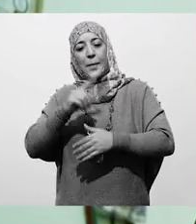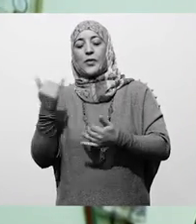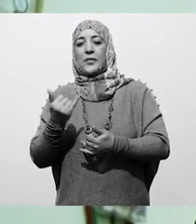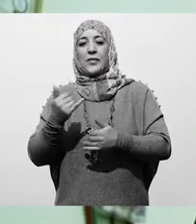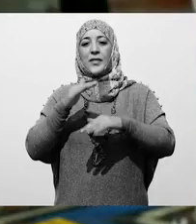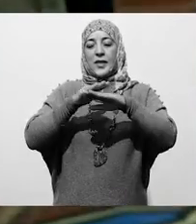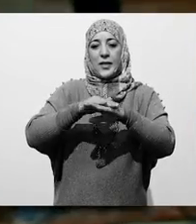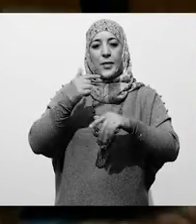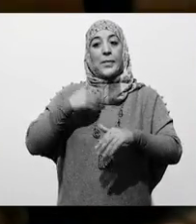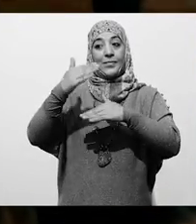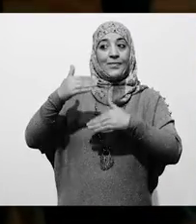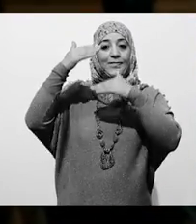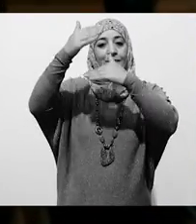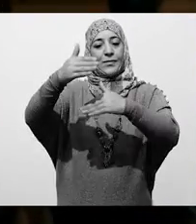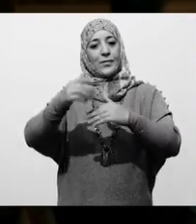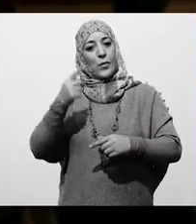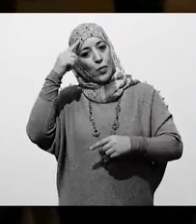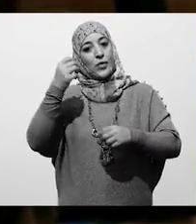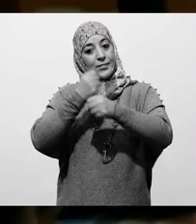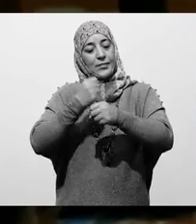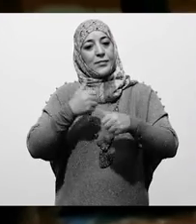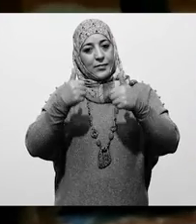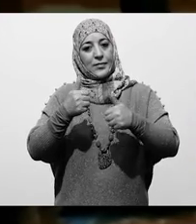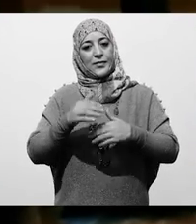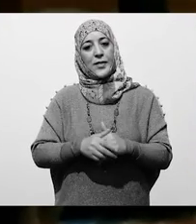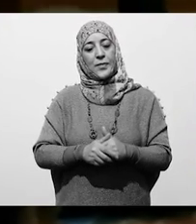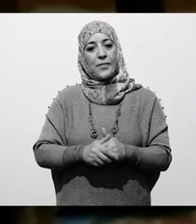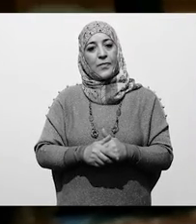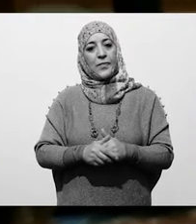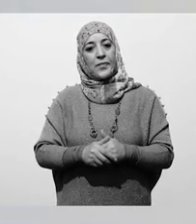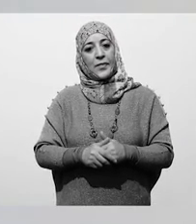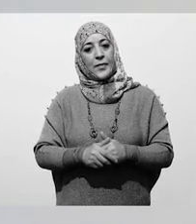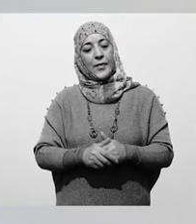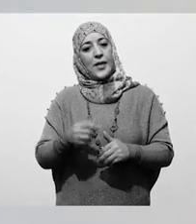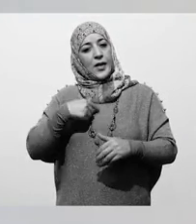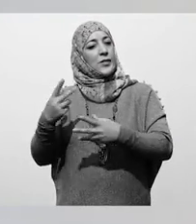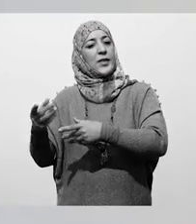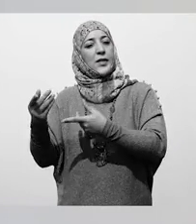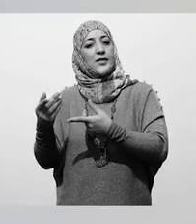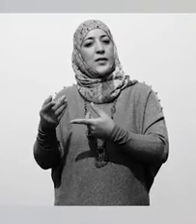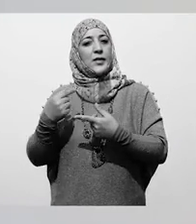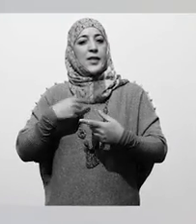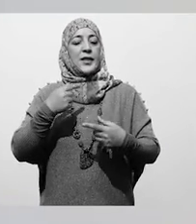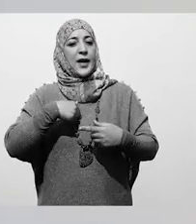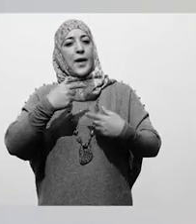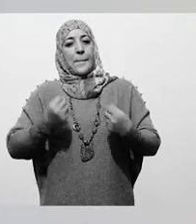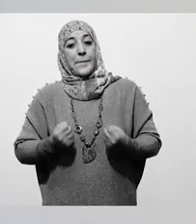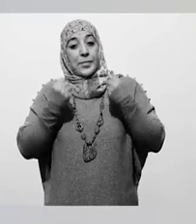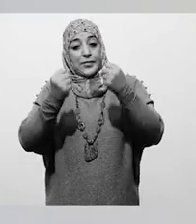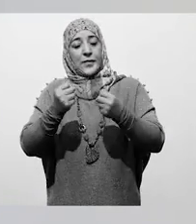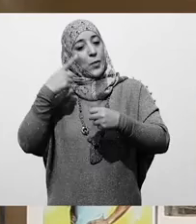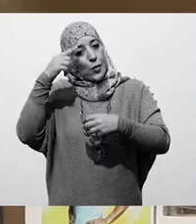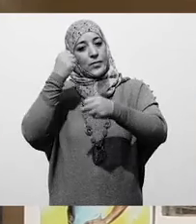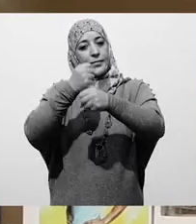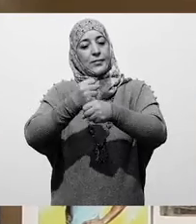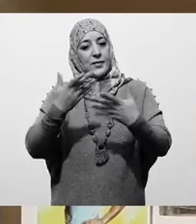déficience physique n'était jamais un obstacle. Alors, bien que j'ai dépassé cette déficience physique, je l'ai transformée en